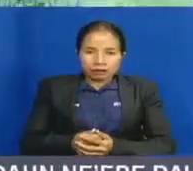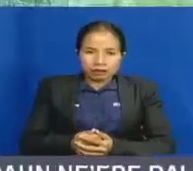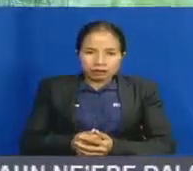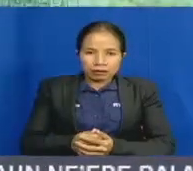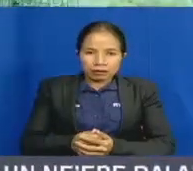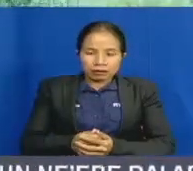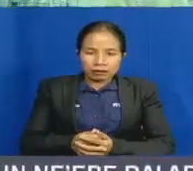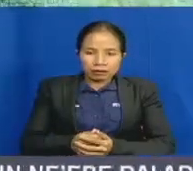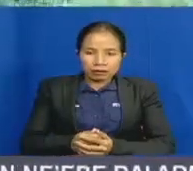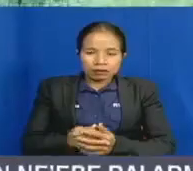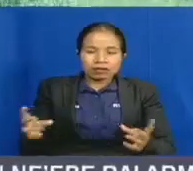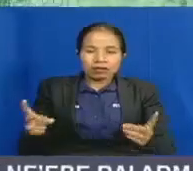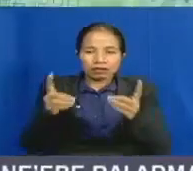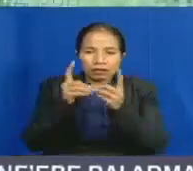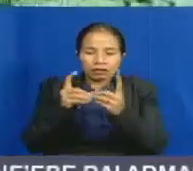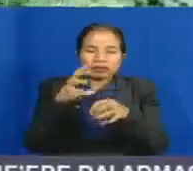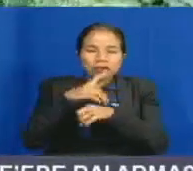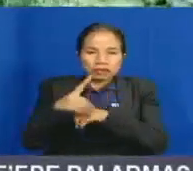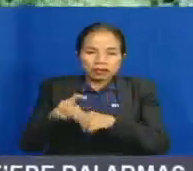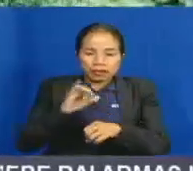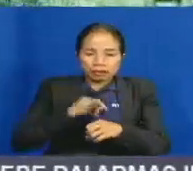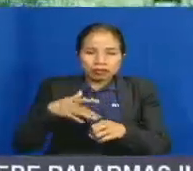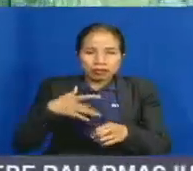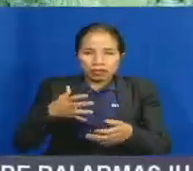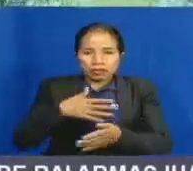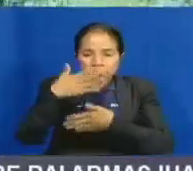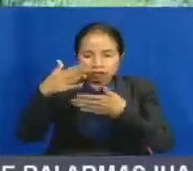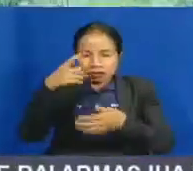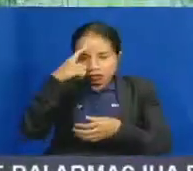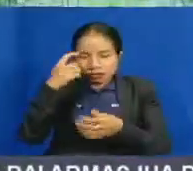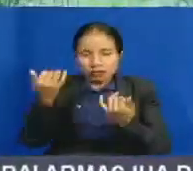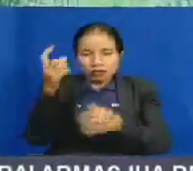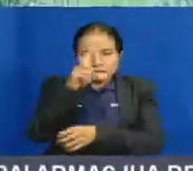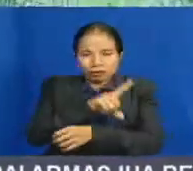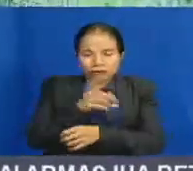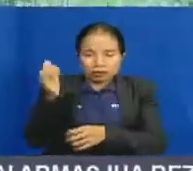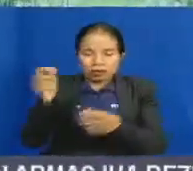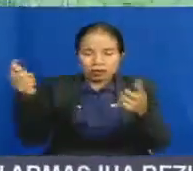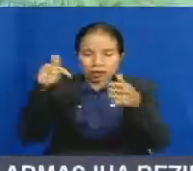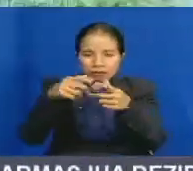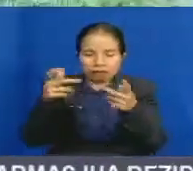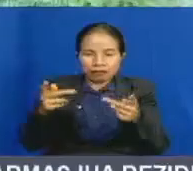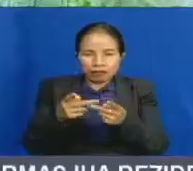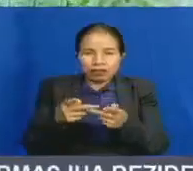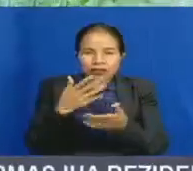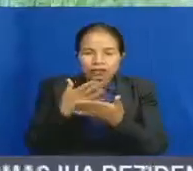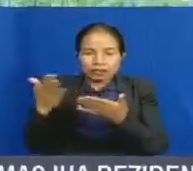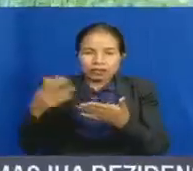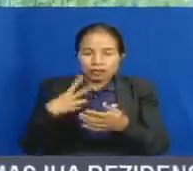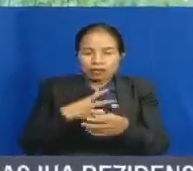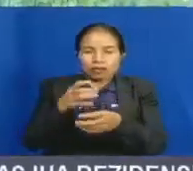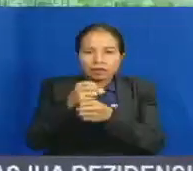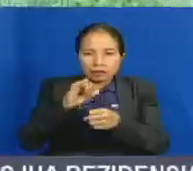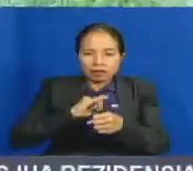hau ne bea soru de sala ne, hau sente contente tamba hoin lauren sira to ia fatin, lor kira sa san sirene bea amsim, ha